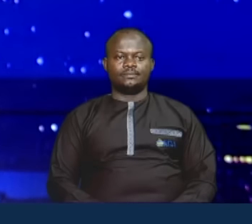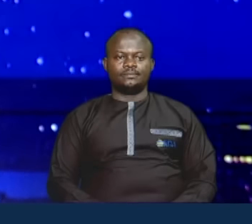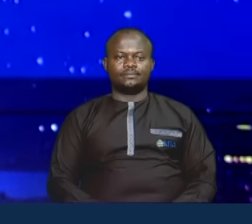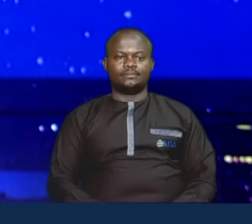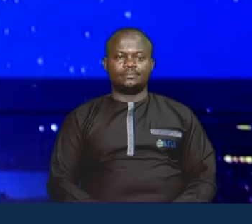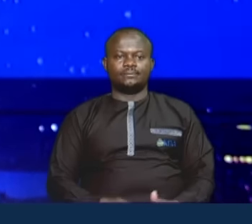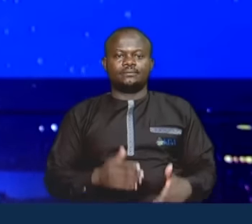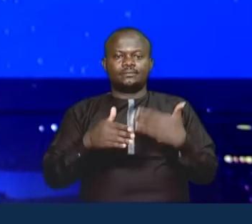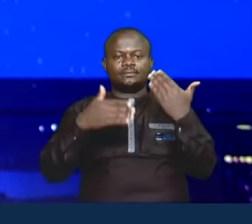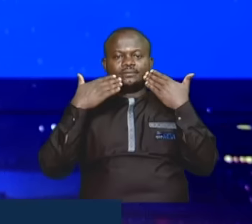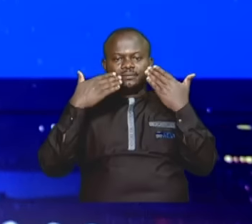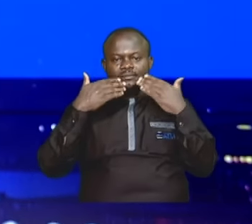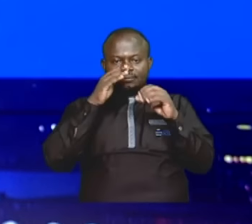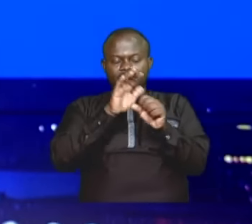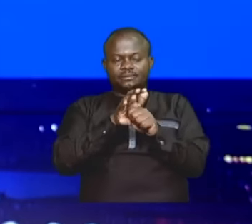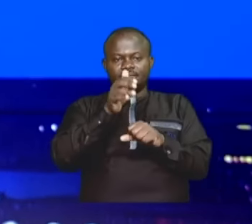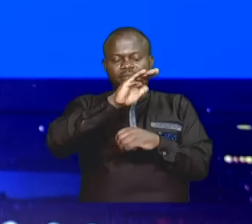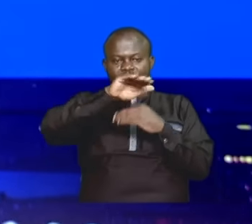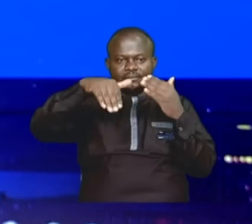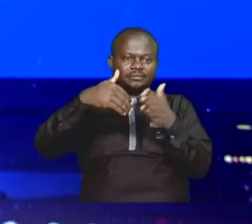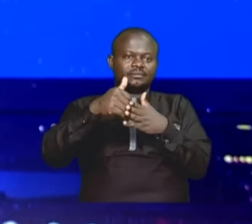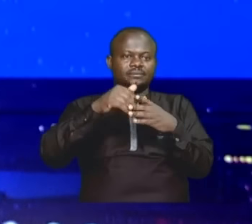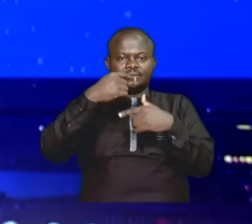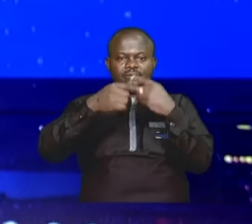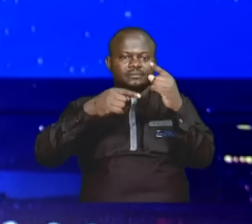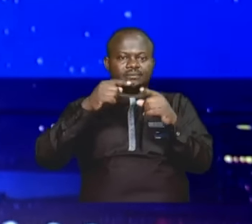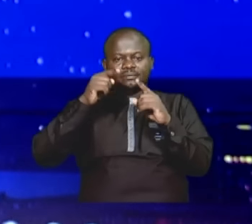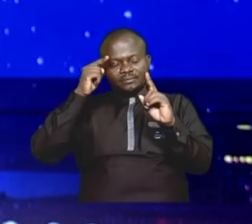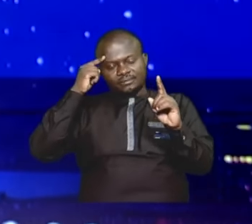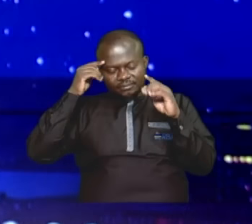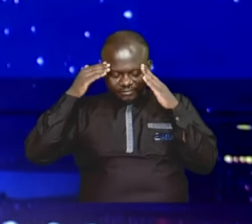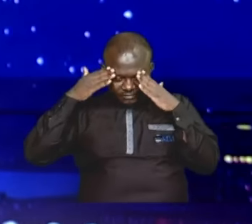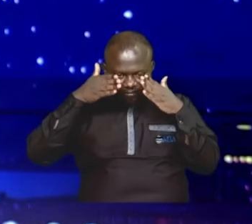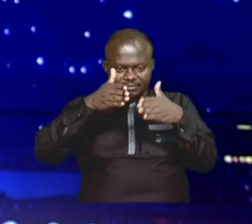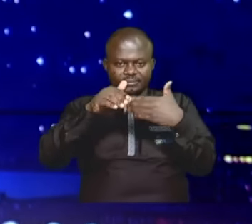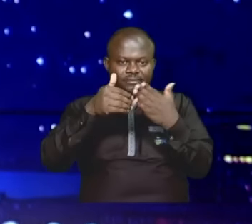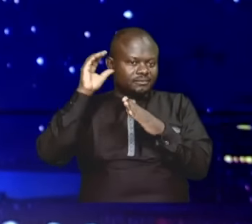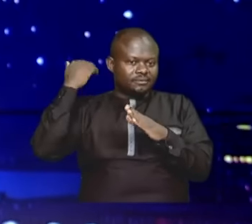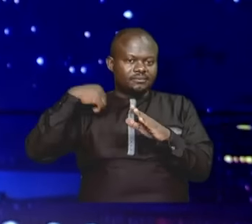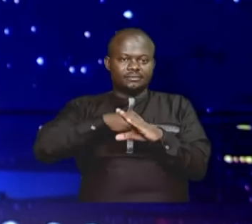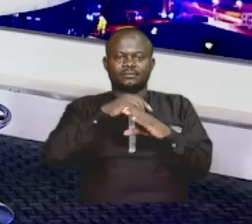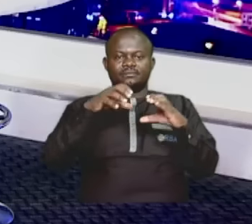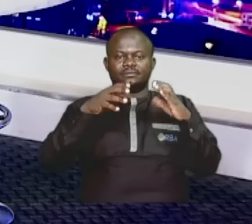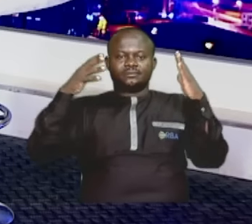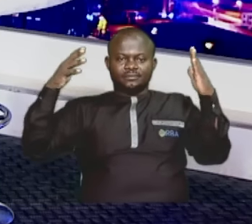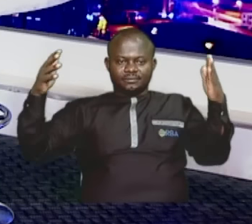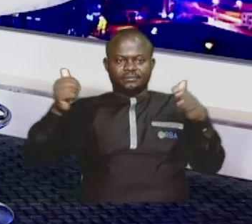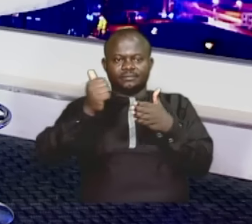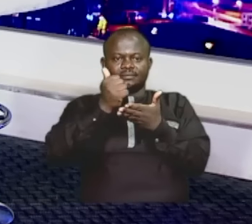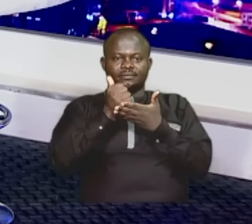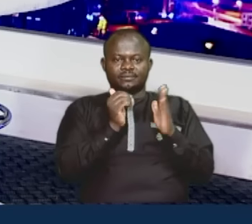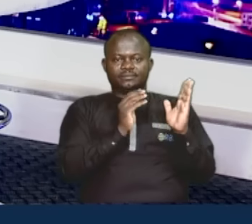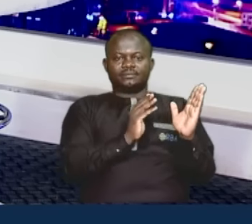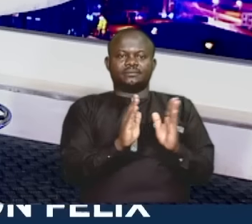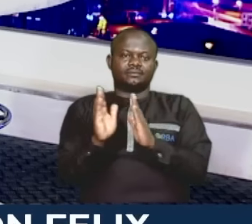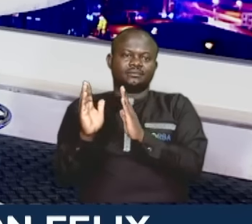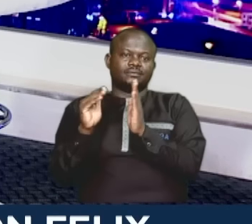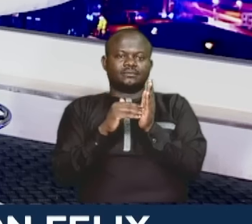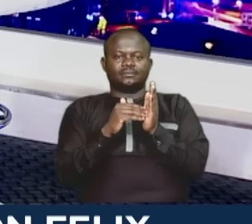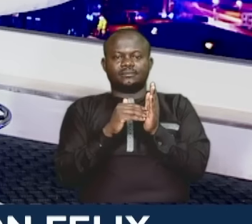Leka tubashimire cyane mwese mwakomeje gukurikira aya makuru dushimire kandi ikipe ngari y'abanyamakuru badufashije kuyategura